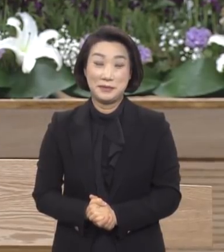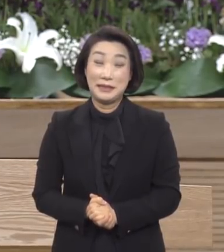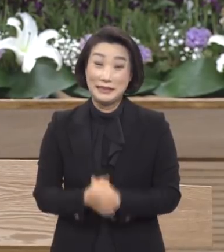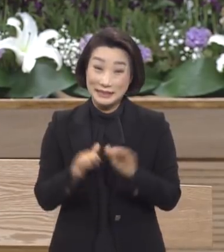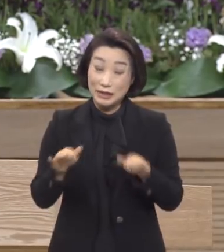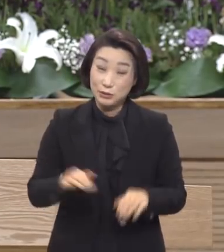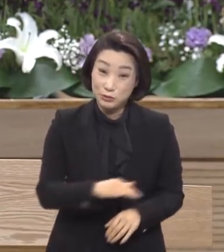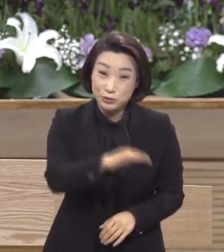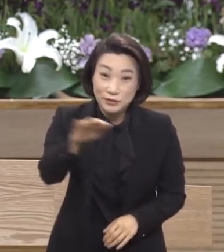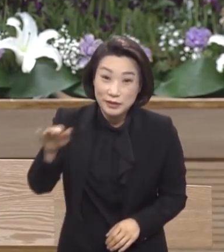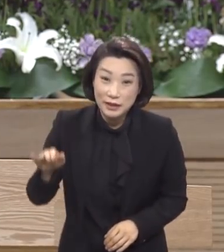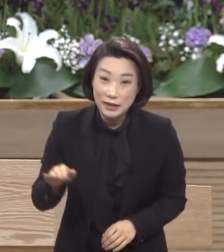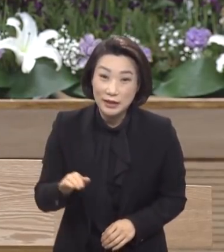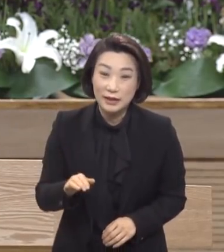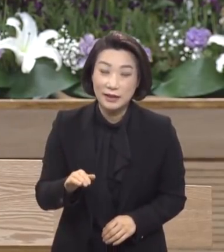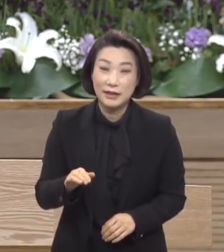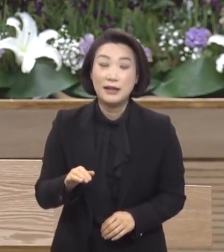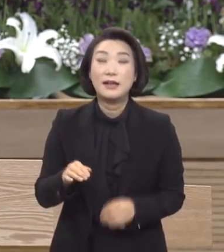우리가